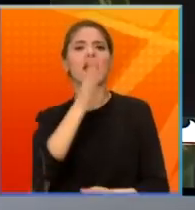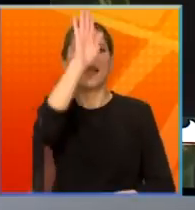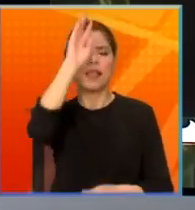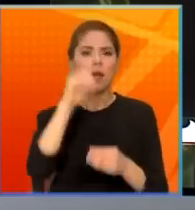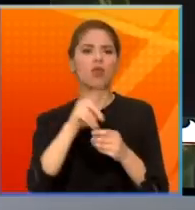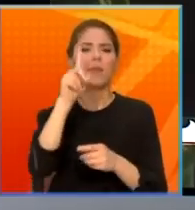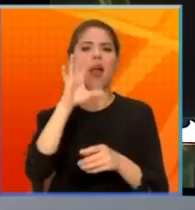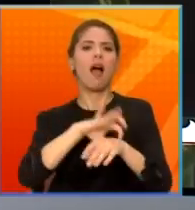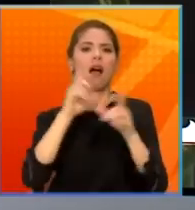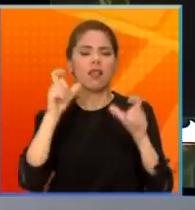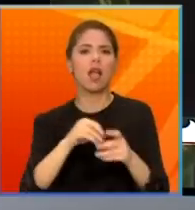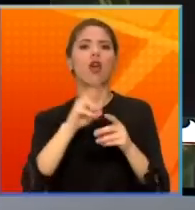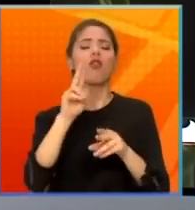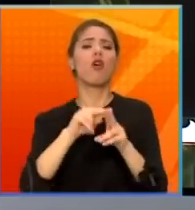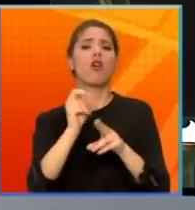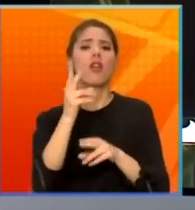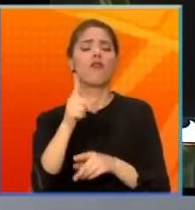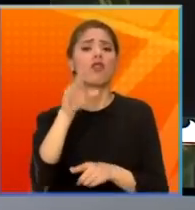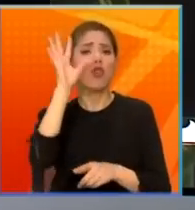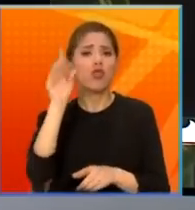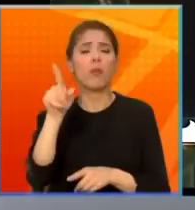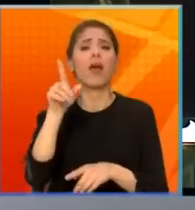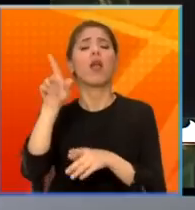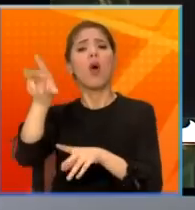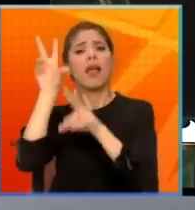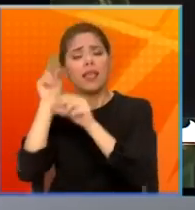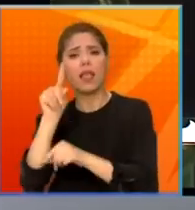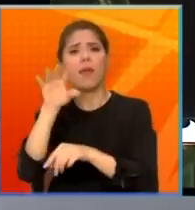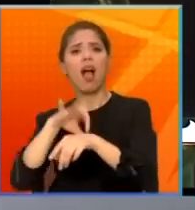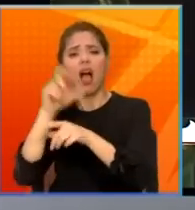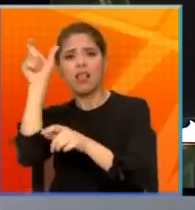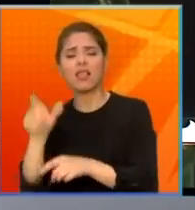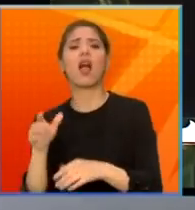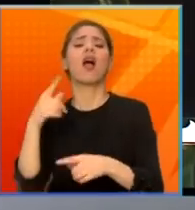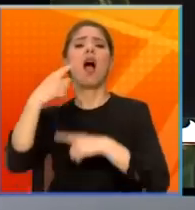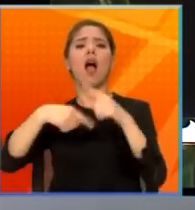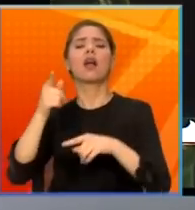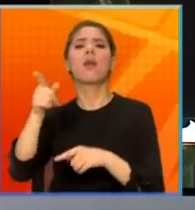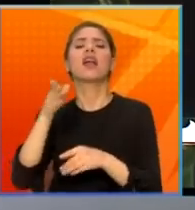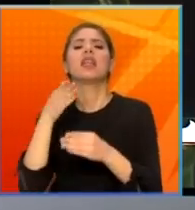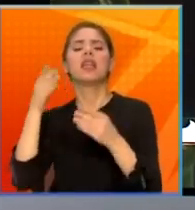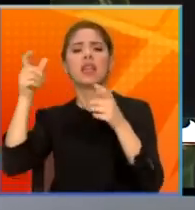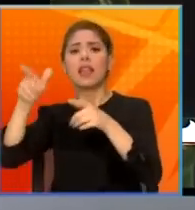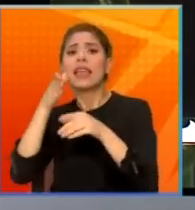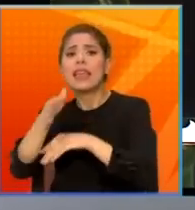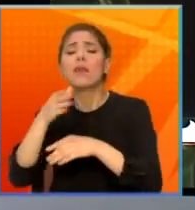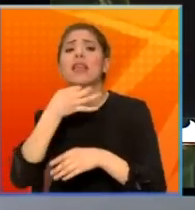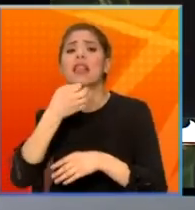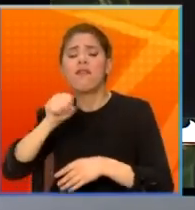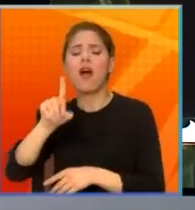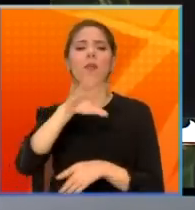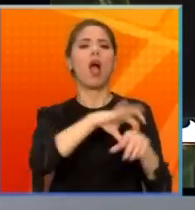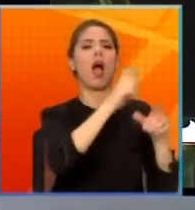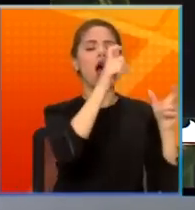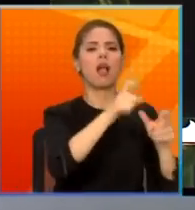bir hastanede koronavirüs şüphesiyle yatan hastanın yakını içeri alınmayınca hastane personelinin canına